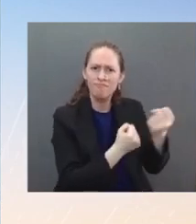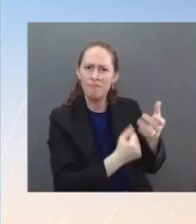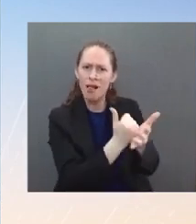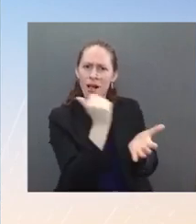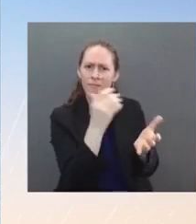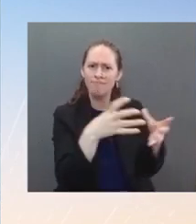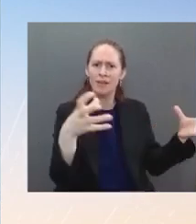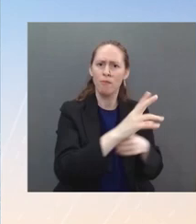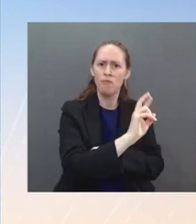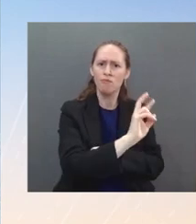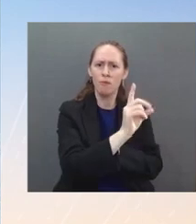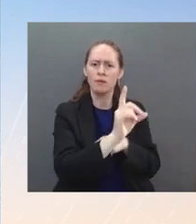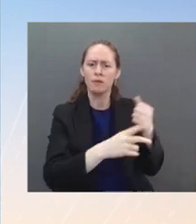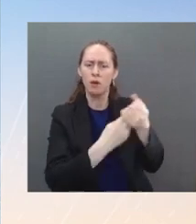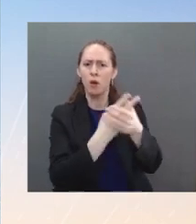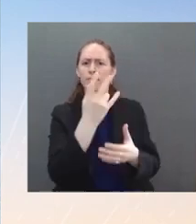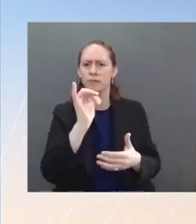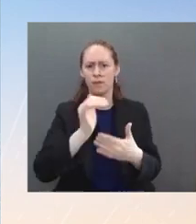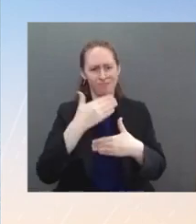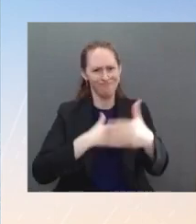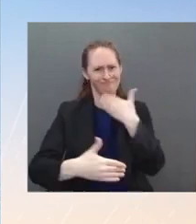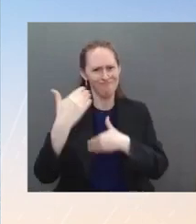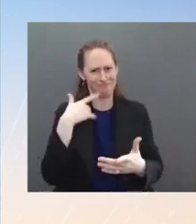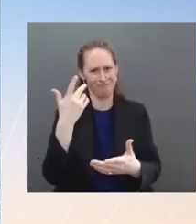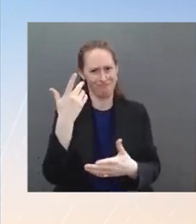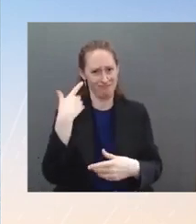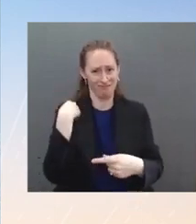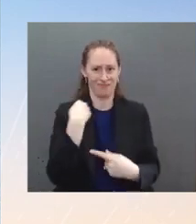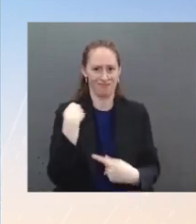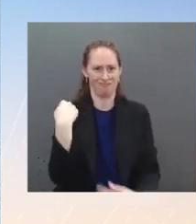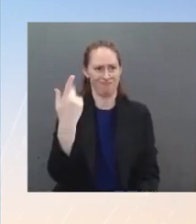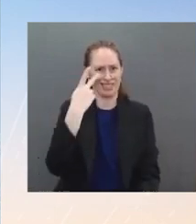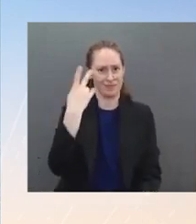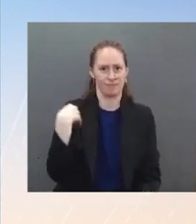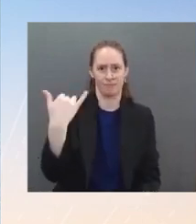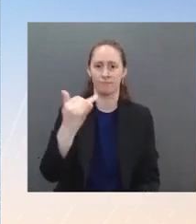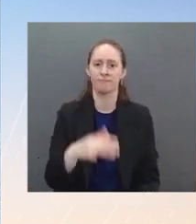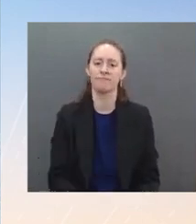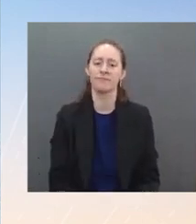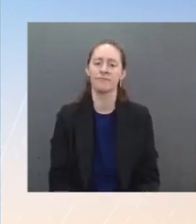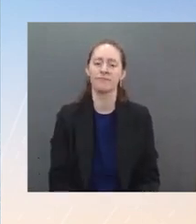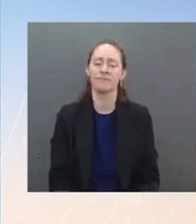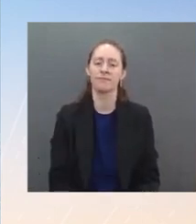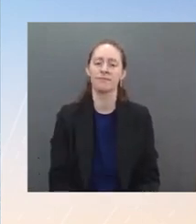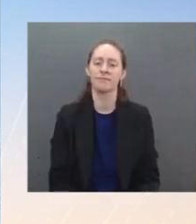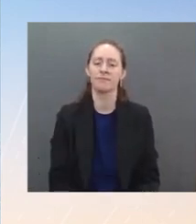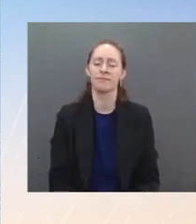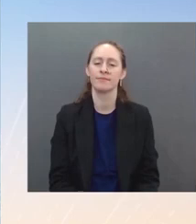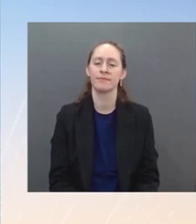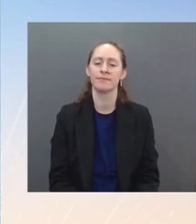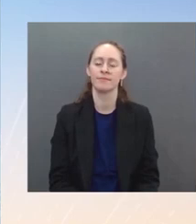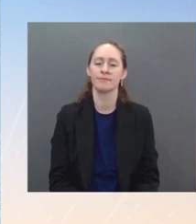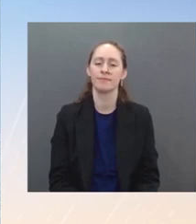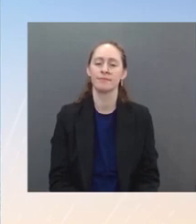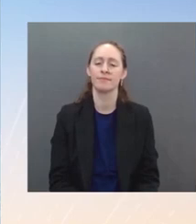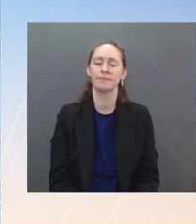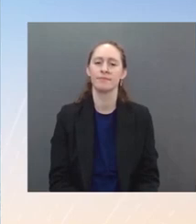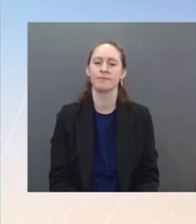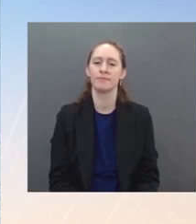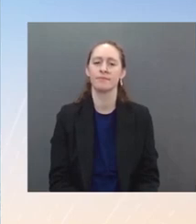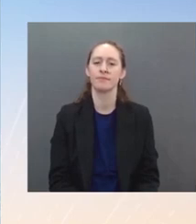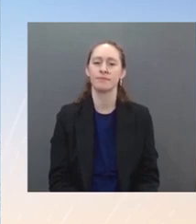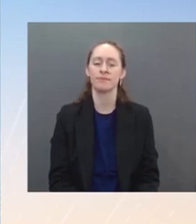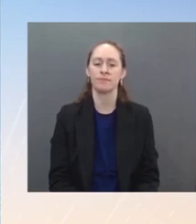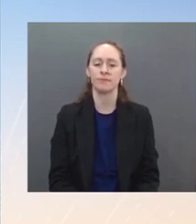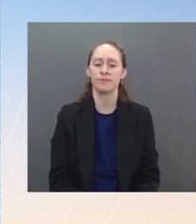để chỉ thấy những phụ nữ Ukraine già nua, trông giống như bà của họ, đang mắng họ hãy cút về nhà. Một trong những nhà ngoại giao